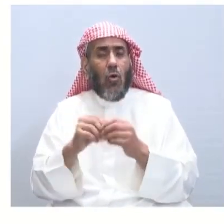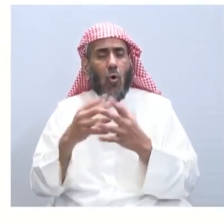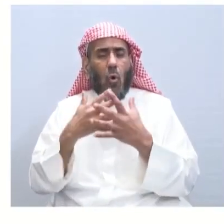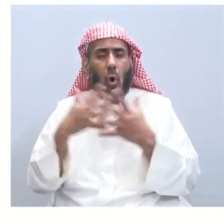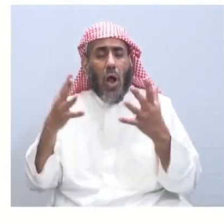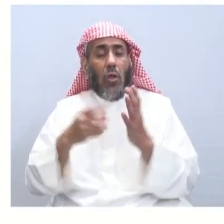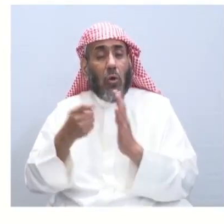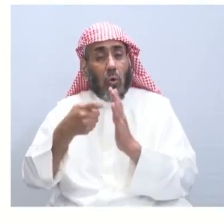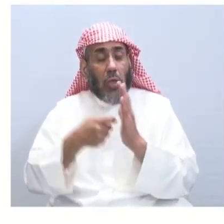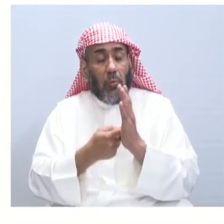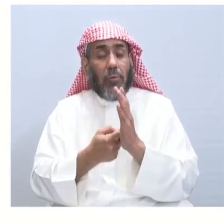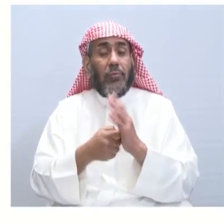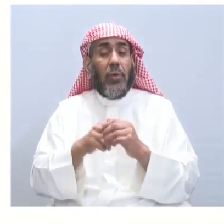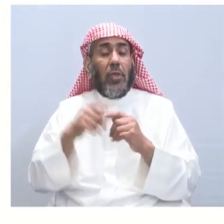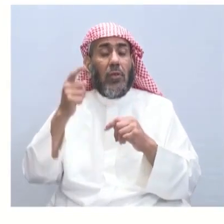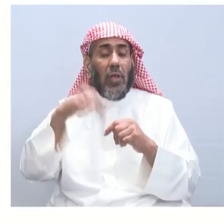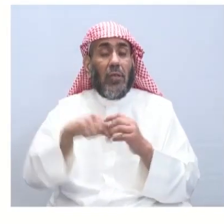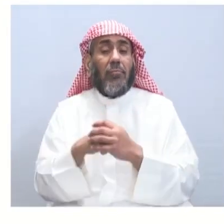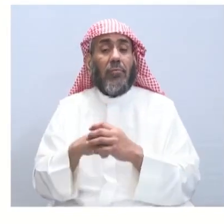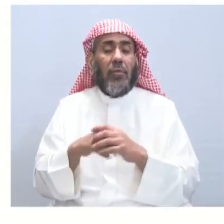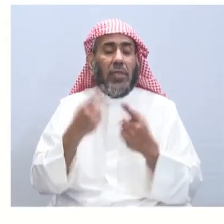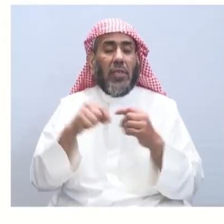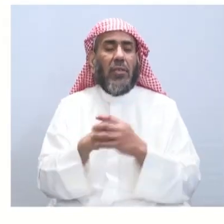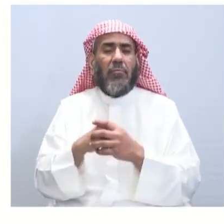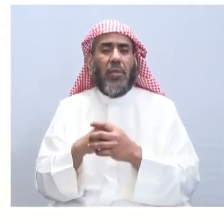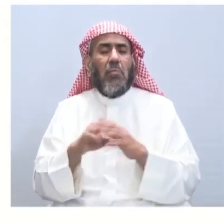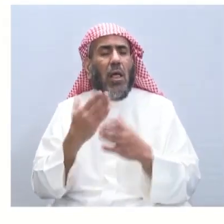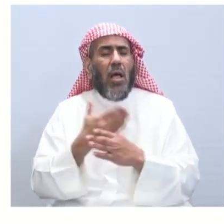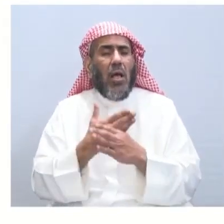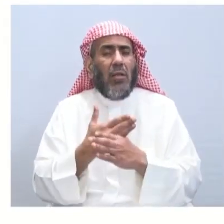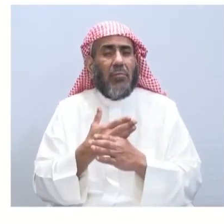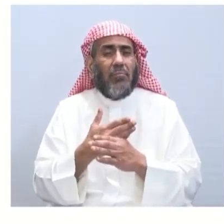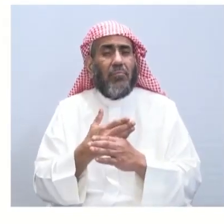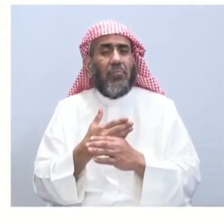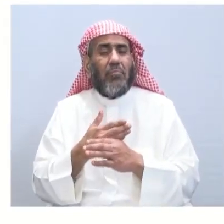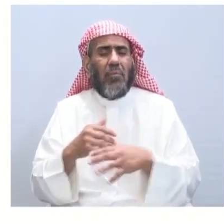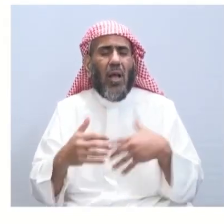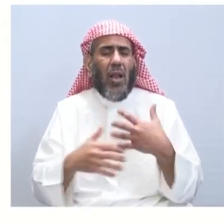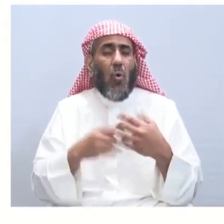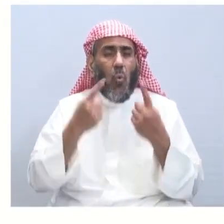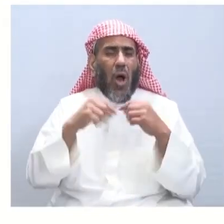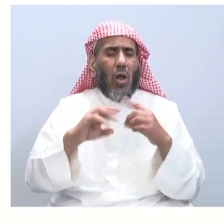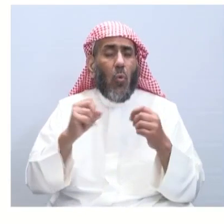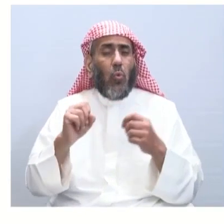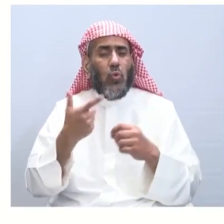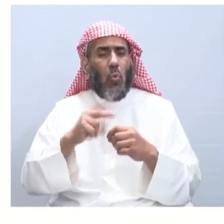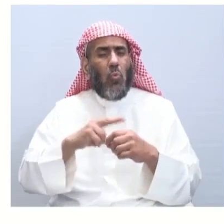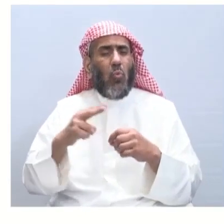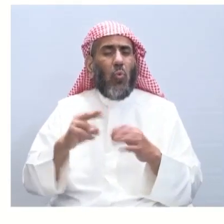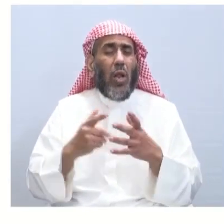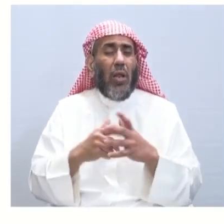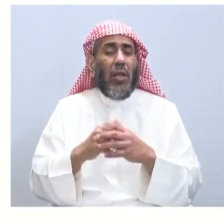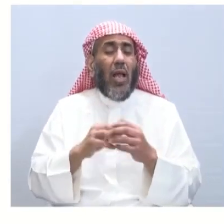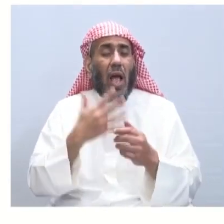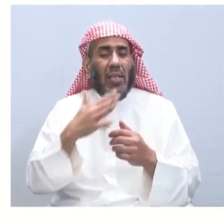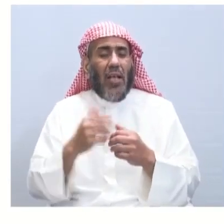ايضا كتابه في هذا العصر وفي الفتره خاصه في العصر الحديث ليش لانه لعل يمكن واقع الحياه والسرعه وما الى ذلك ولعل ايضا